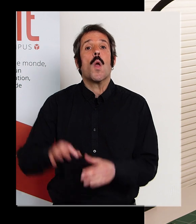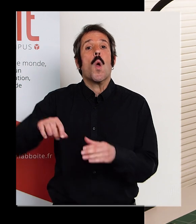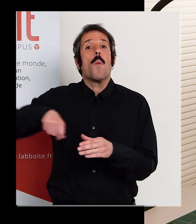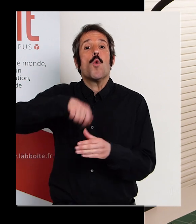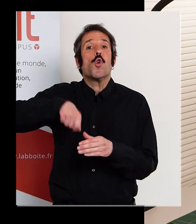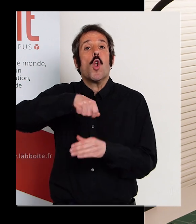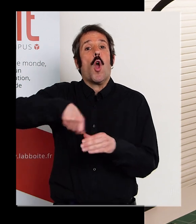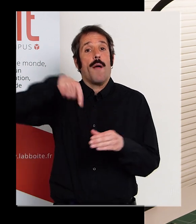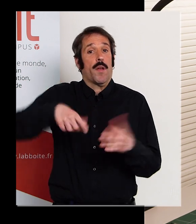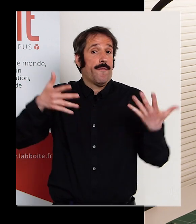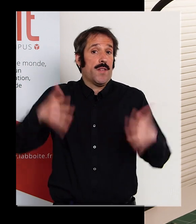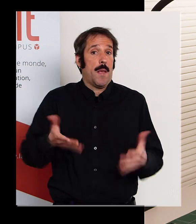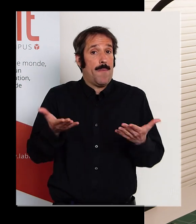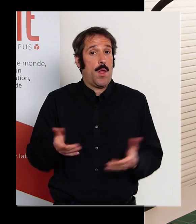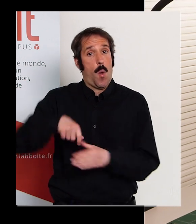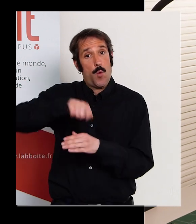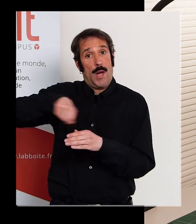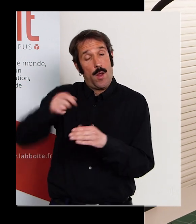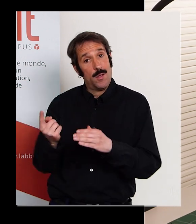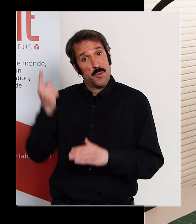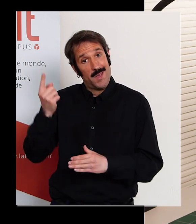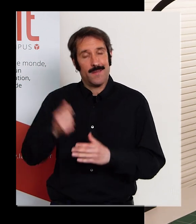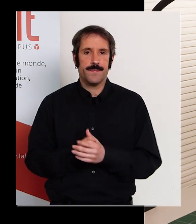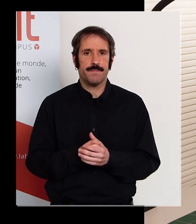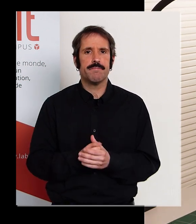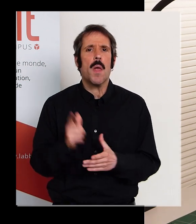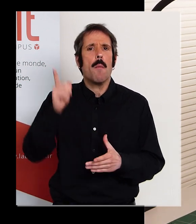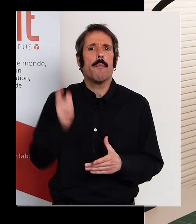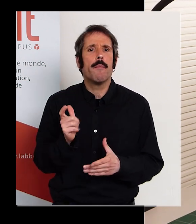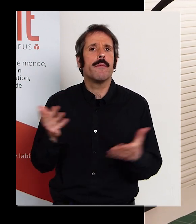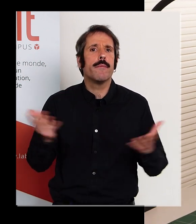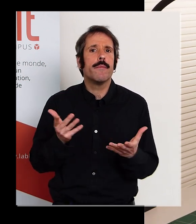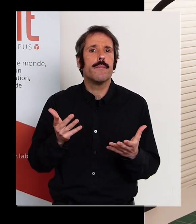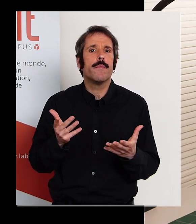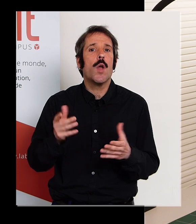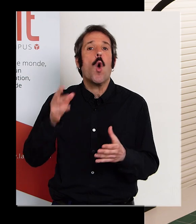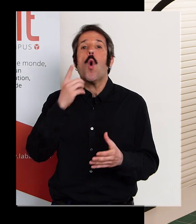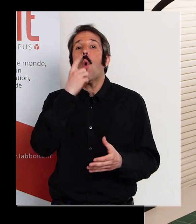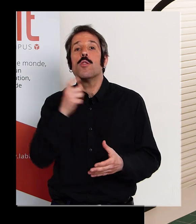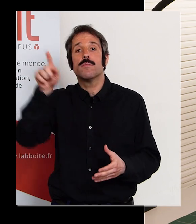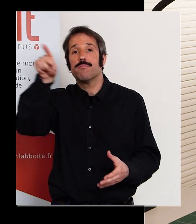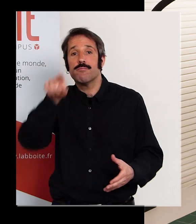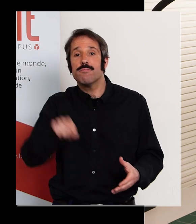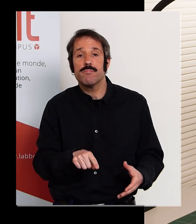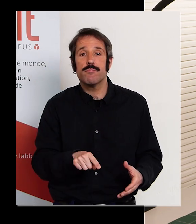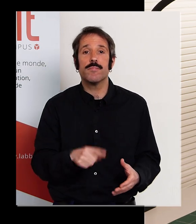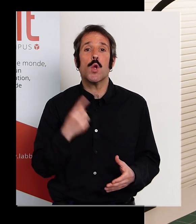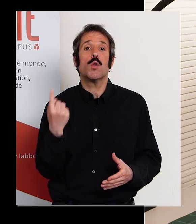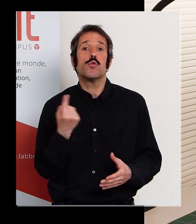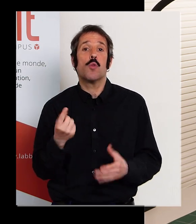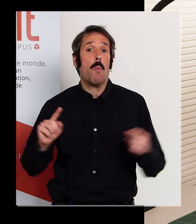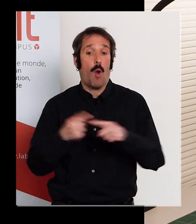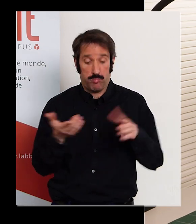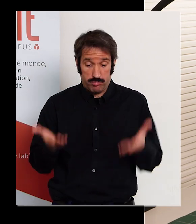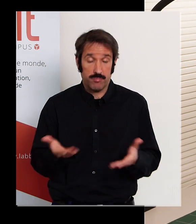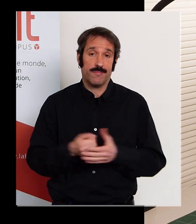Les boucleurs inférieurs sont à présent finis. Nous pouvons donc passer maintenant sur les boucleurs supérieurs, en commençant par celui du chemin rouge. Le chemin